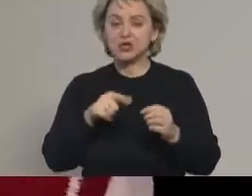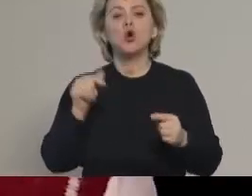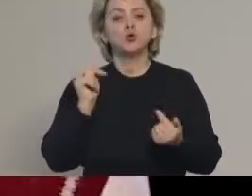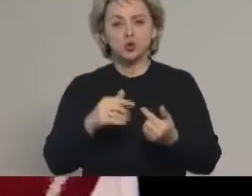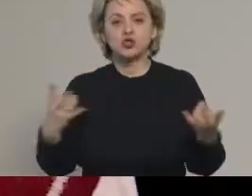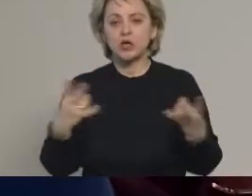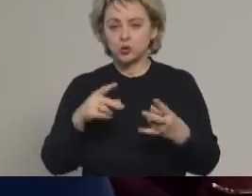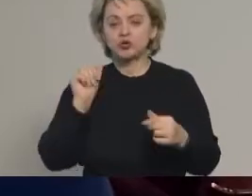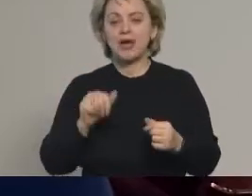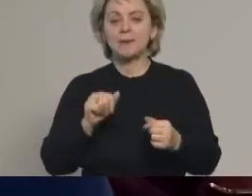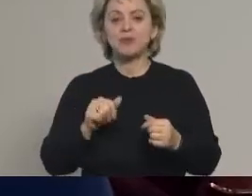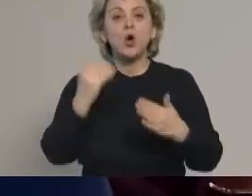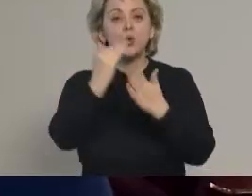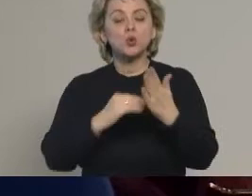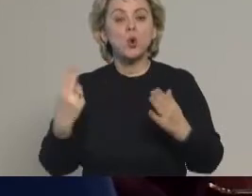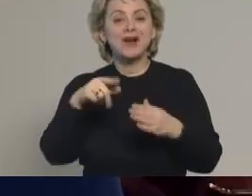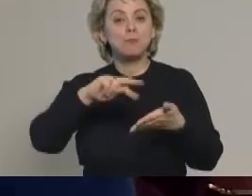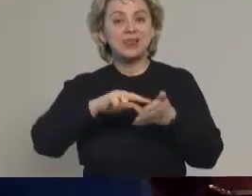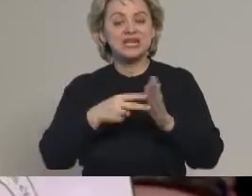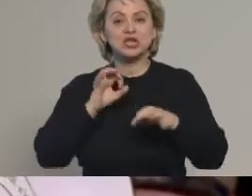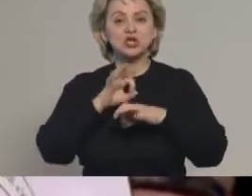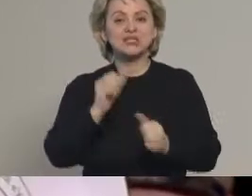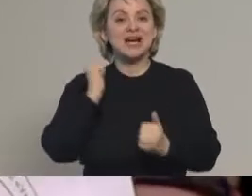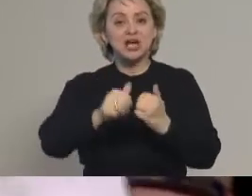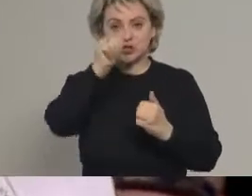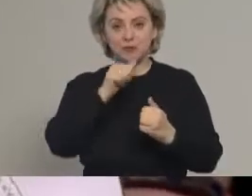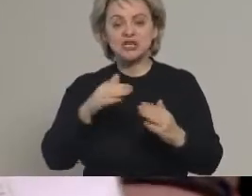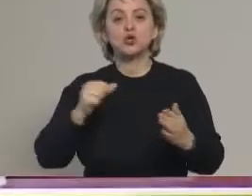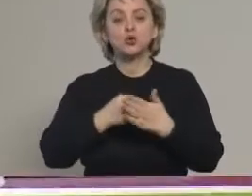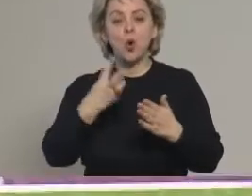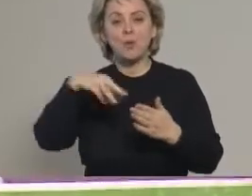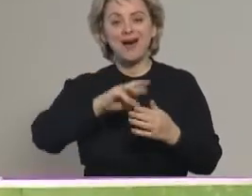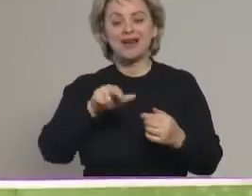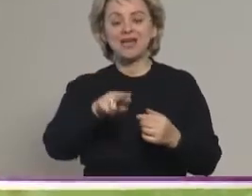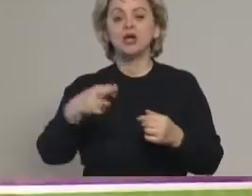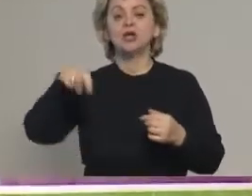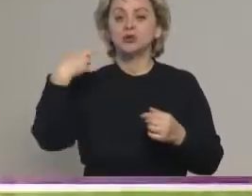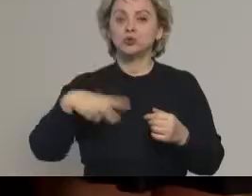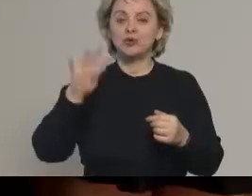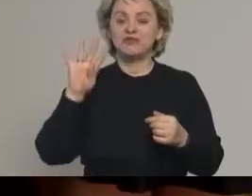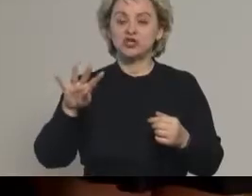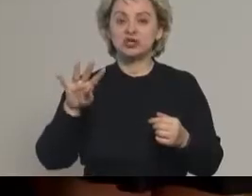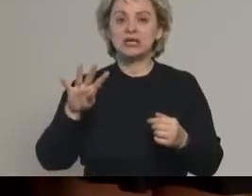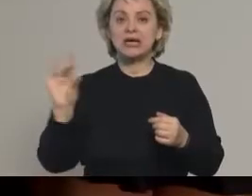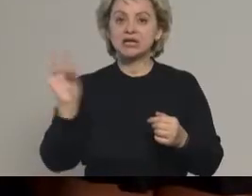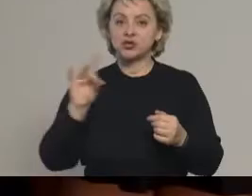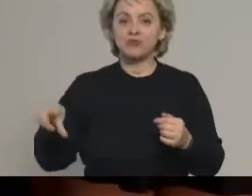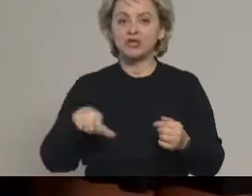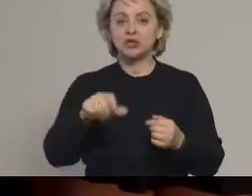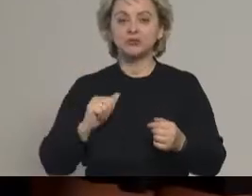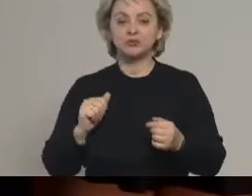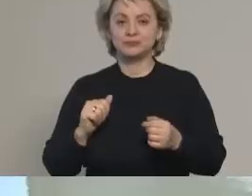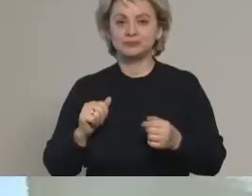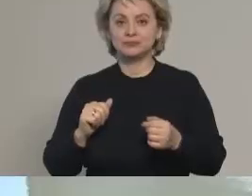точно востребована. Уроки цифры планируется проводить ежемесячно до мая. Евгения Слинкина, Сергей Вишняков, Дон-24,